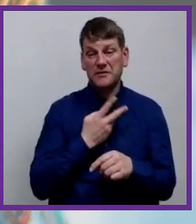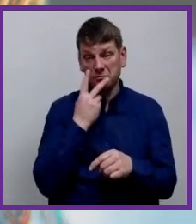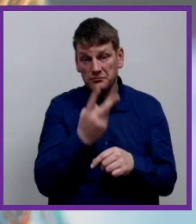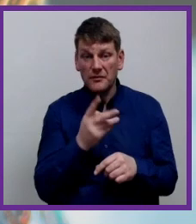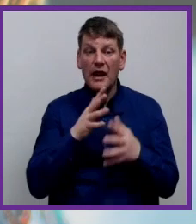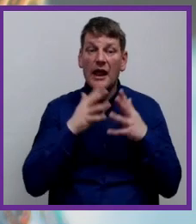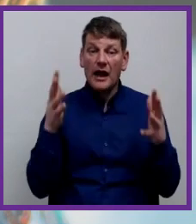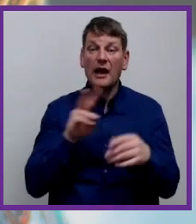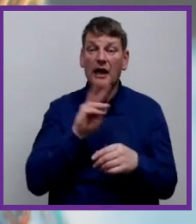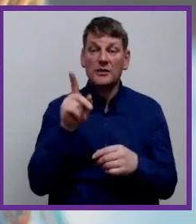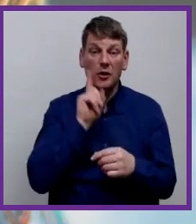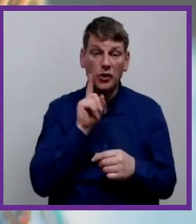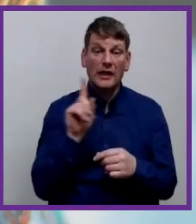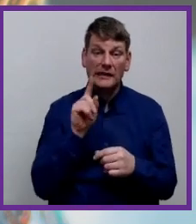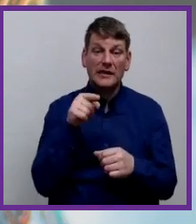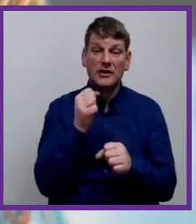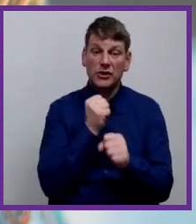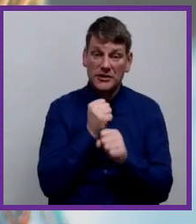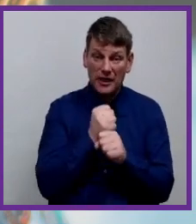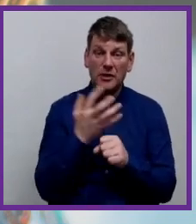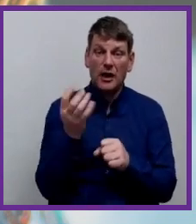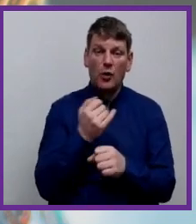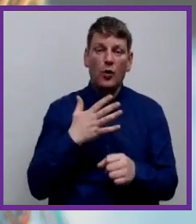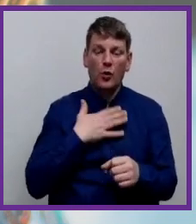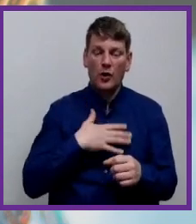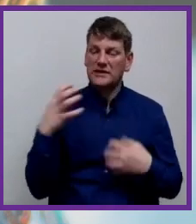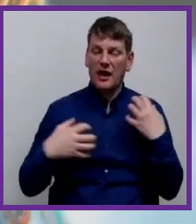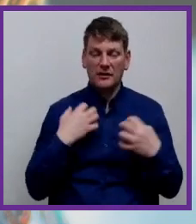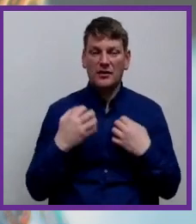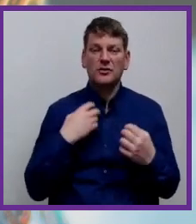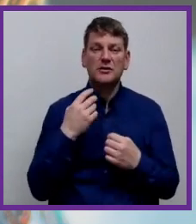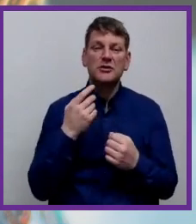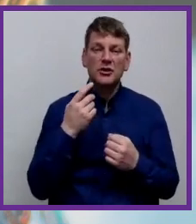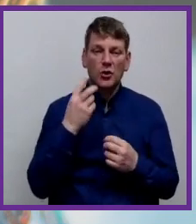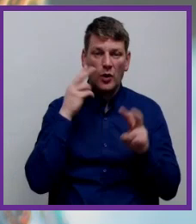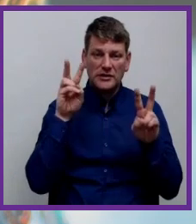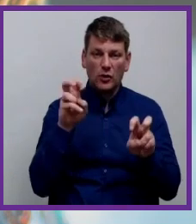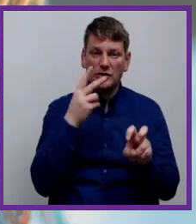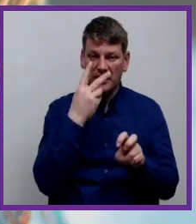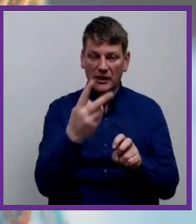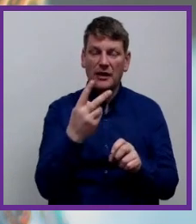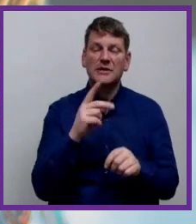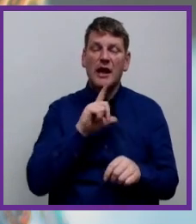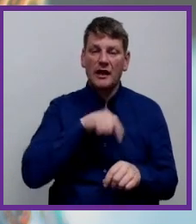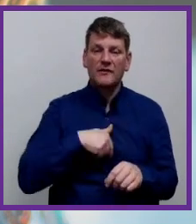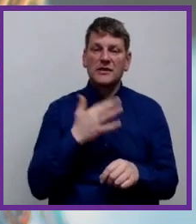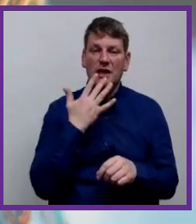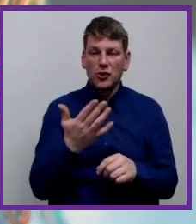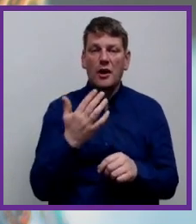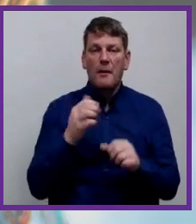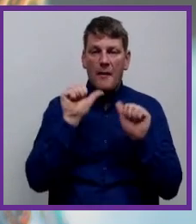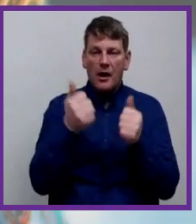lielākais, kas ir pašlaik, šis darbs ar ļoti, ļoti skandalozu nosaukumu skatāms Latvijas Nacionālās mākslas